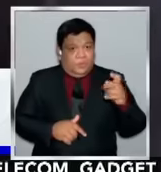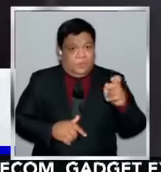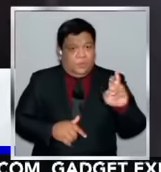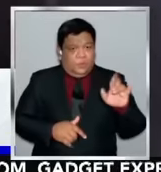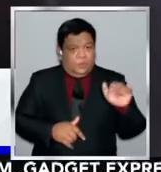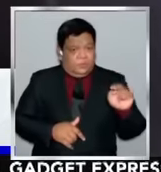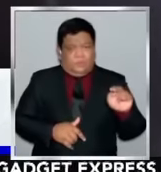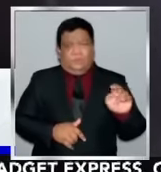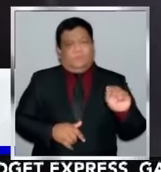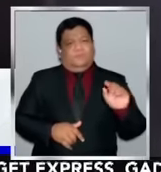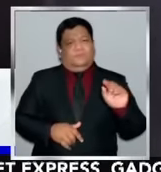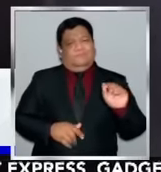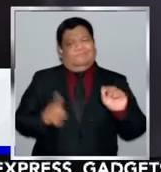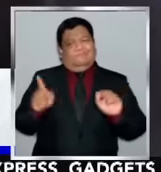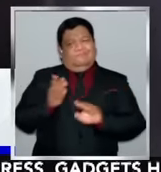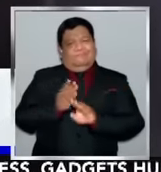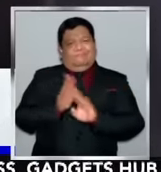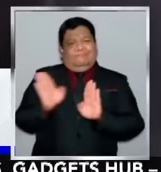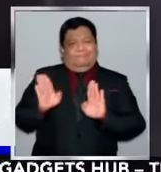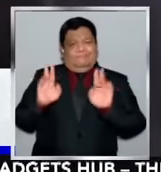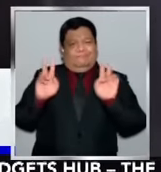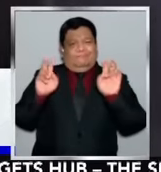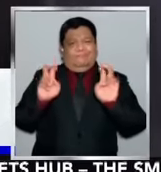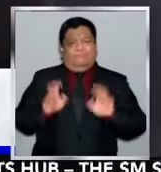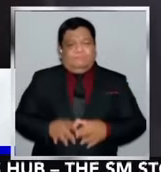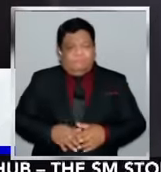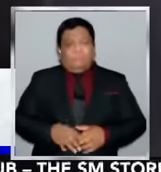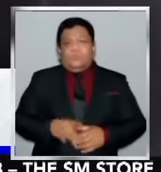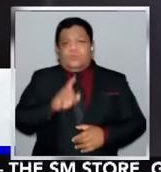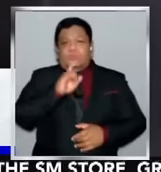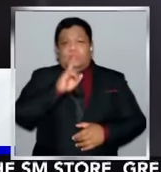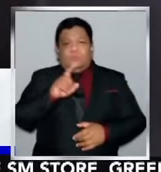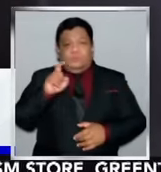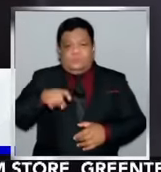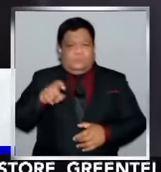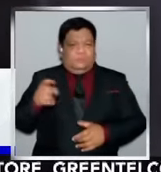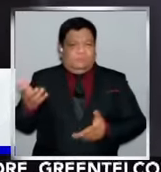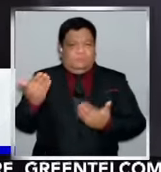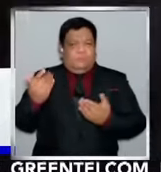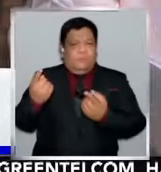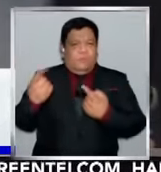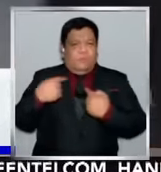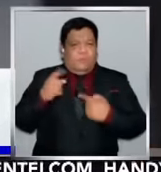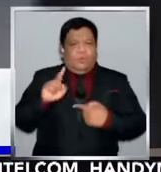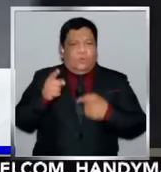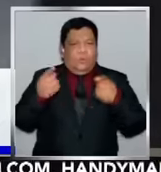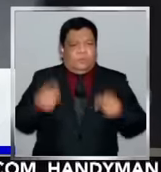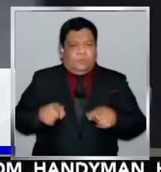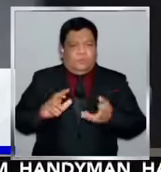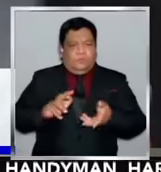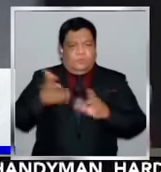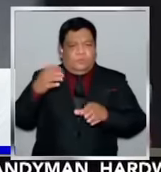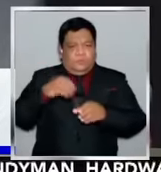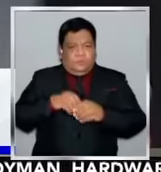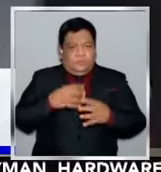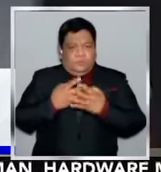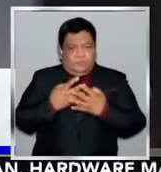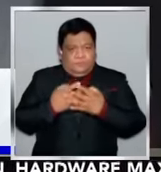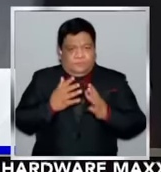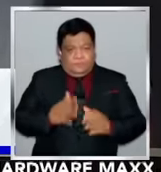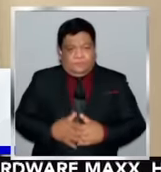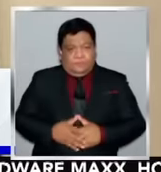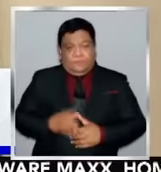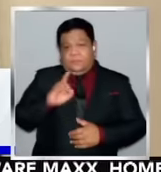ng dating jail warden ang issue. Dapat, sagutin daw nila ang irregularidad sa kulungan. Si DILG Secretary Benhor Abalos